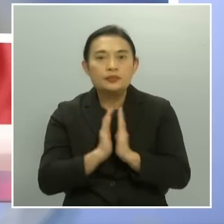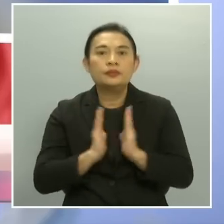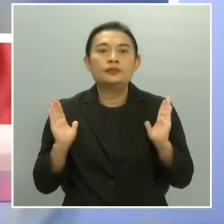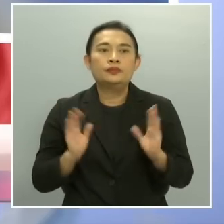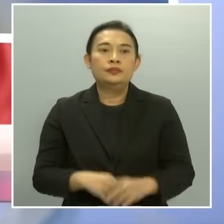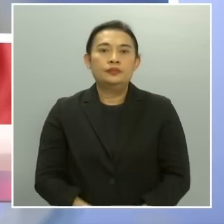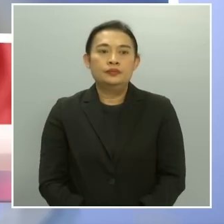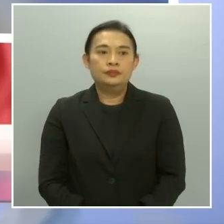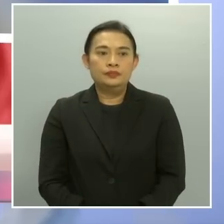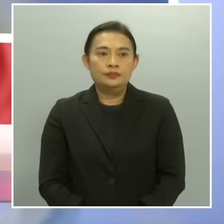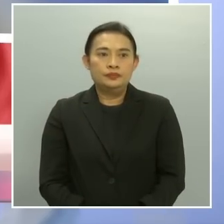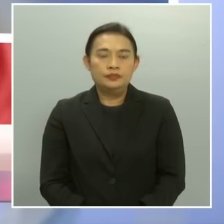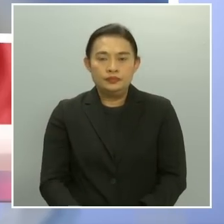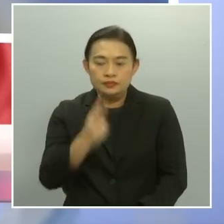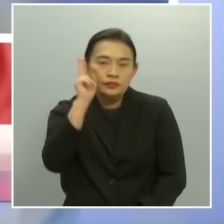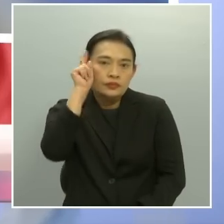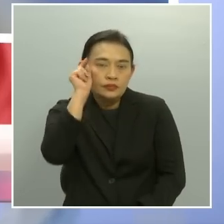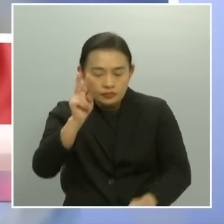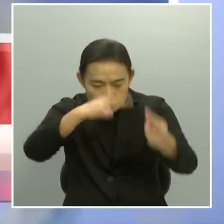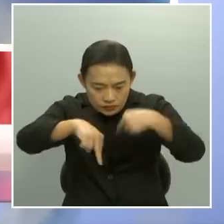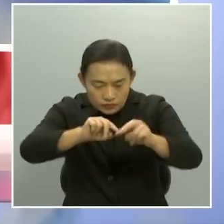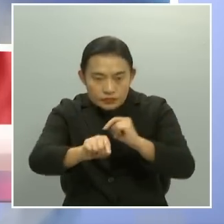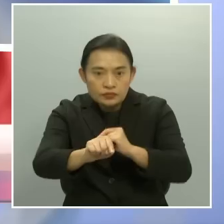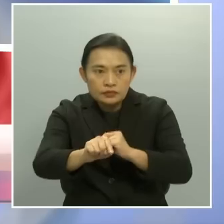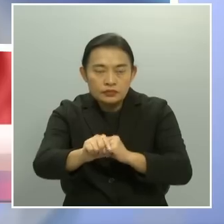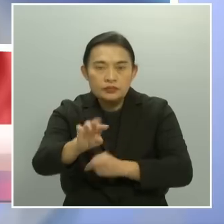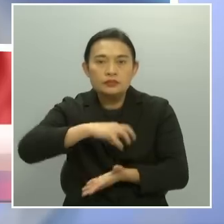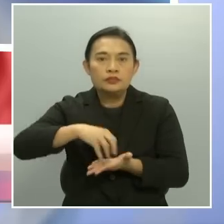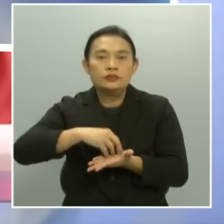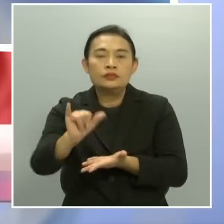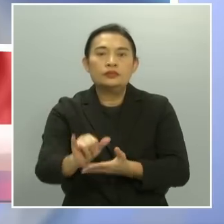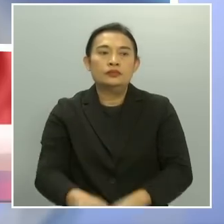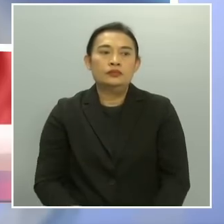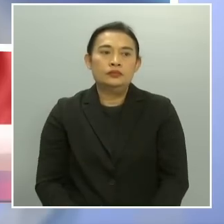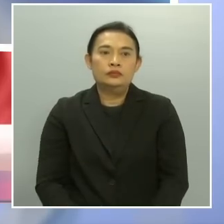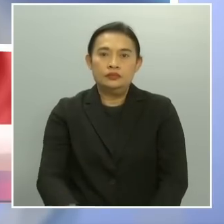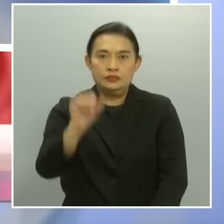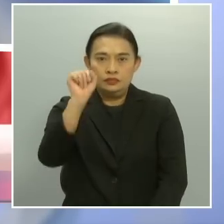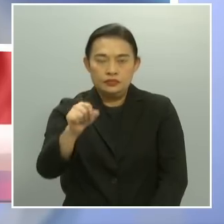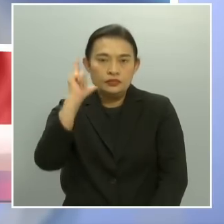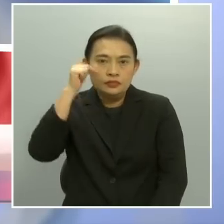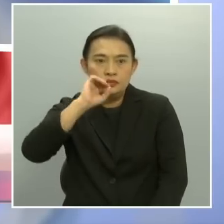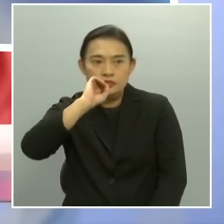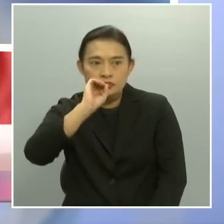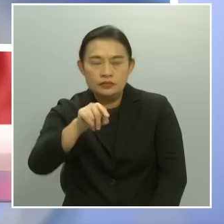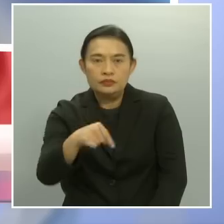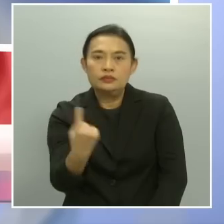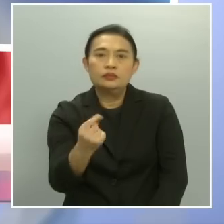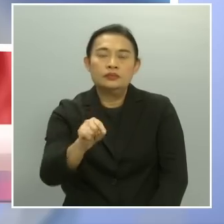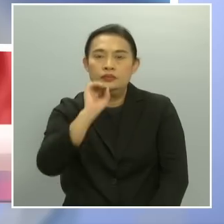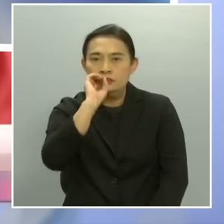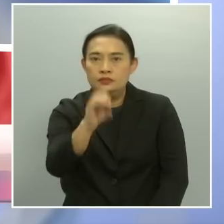แม่ครับแล้วเห็นสื่อเขาตามหากันยังไม่ได้มีการแถลงหรือมีการพูดอะไรใช่ไหม คร ับแม่ ใช่ค่ะเพราะว่าแม่ขอแจ้งทางเดียวเลยนะคะว่